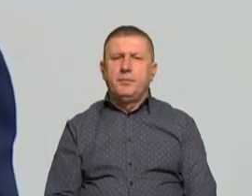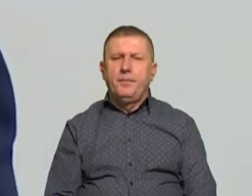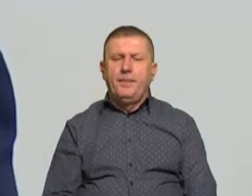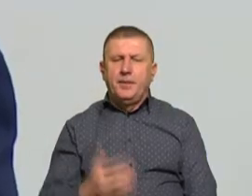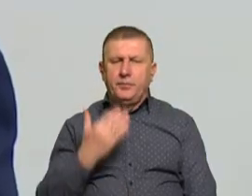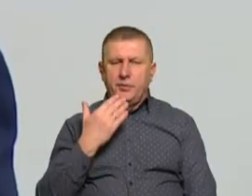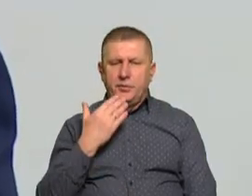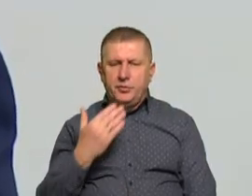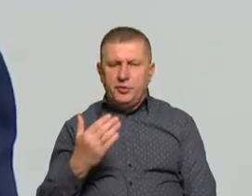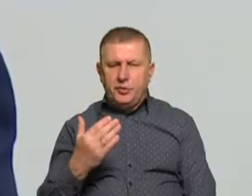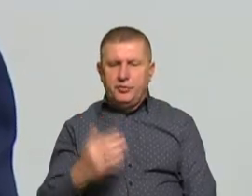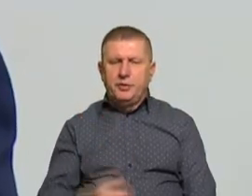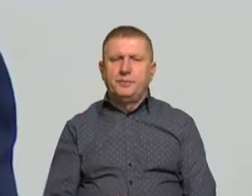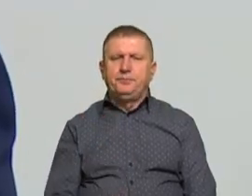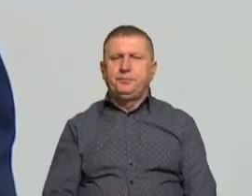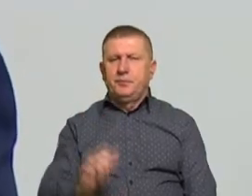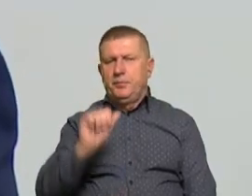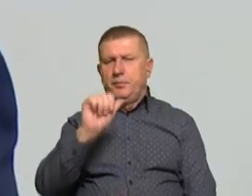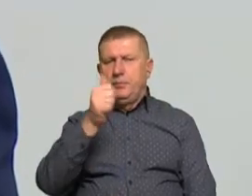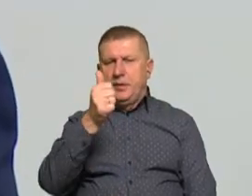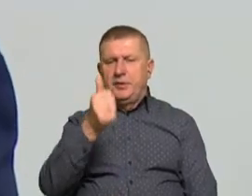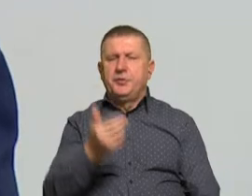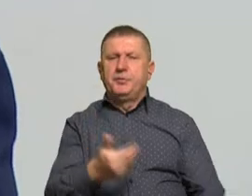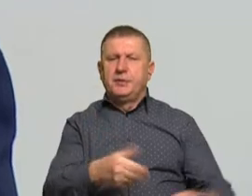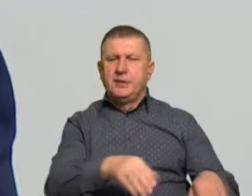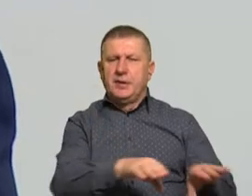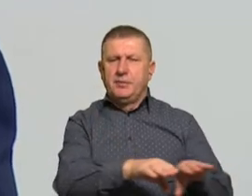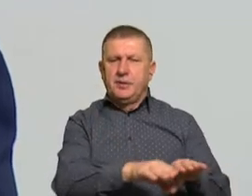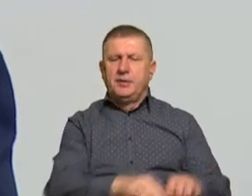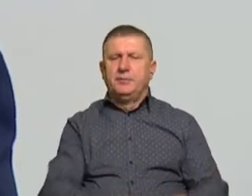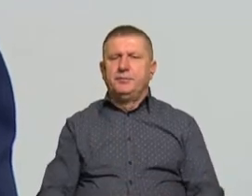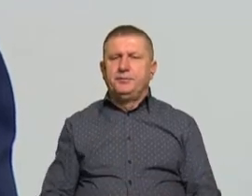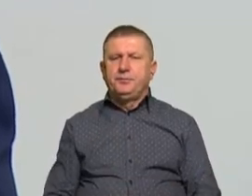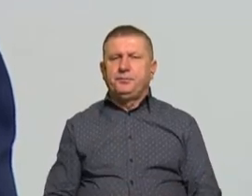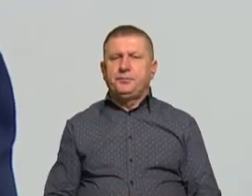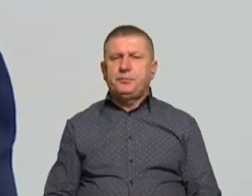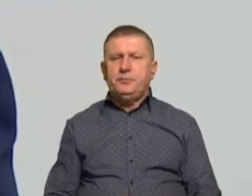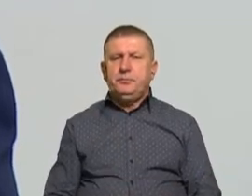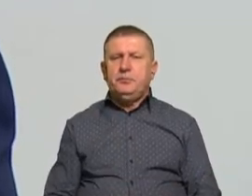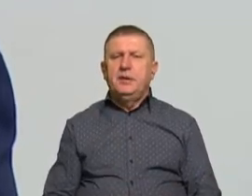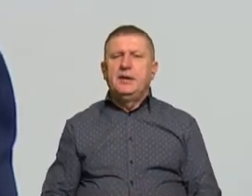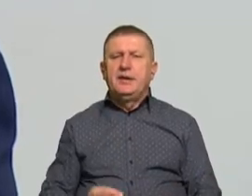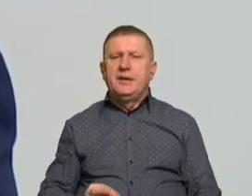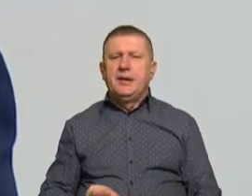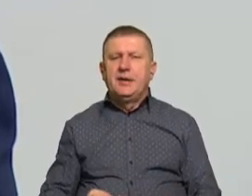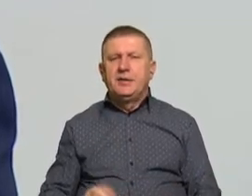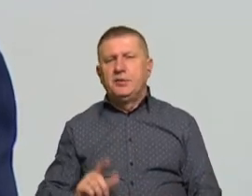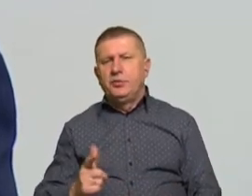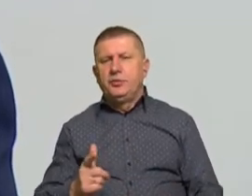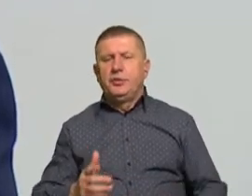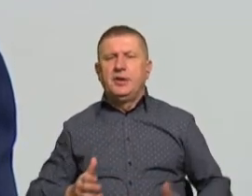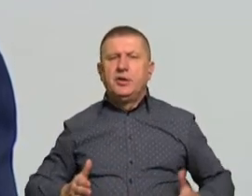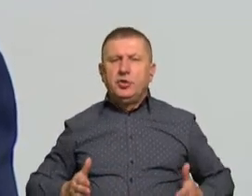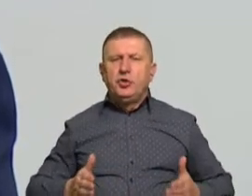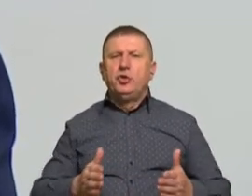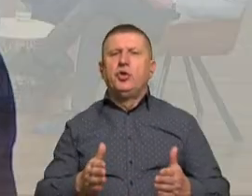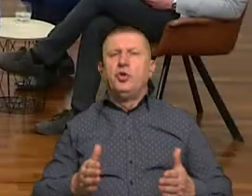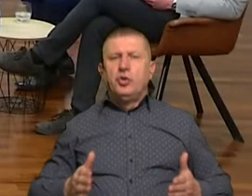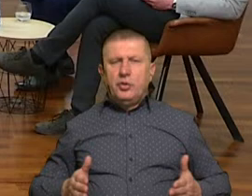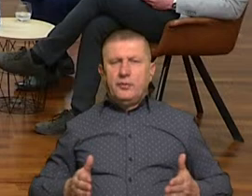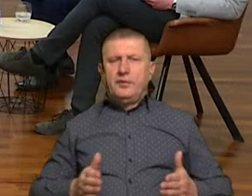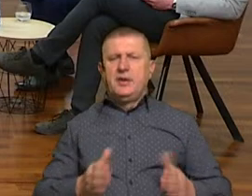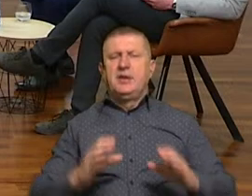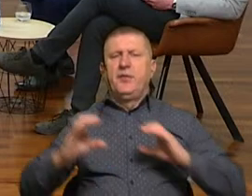Dziękuję bardzo. Blok pierwszych pytań został zakończony. Teraz przechodzimy do kolejnego, który dotyczy drogownictwa i komunikacji